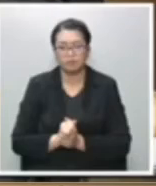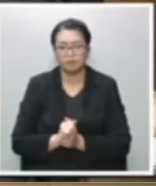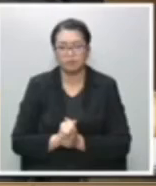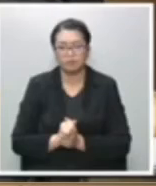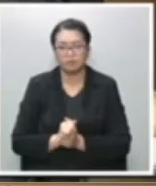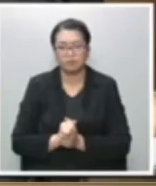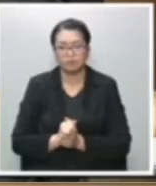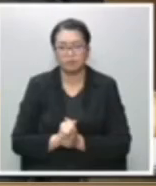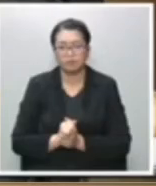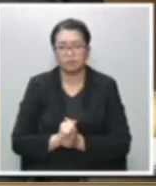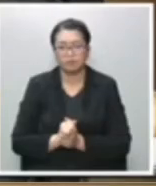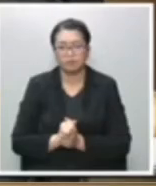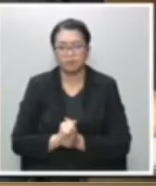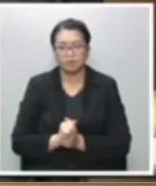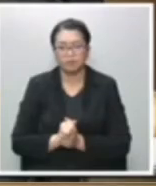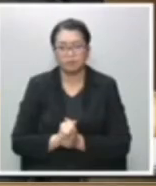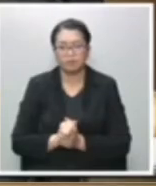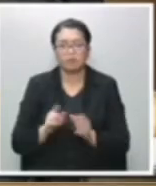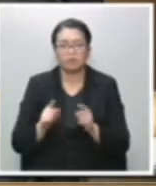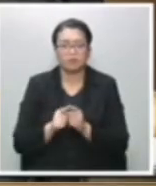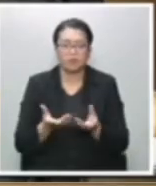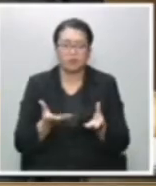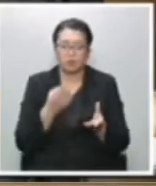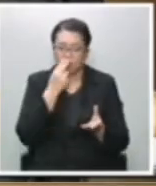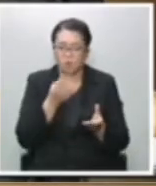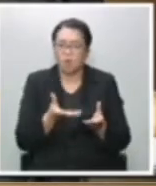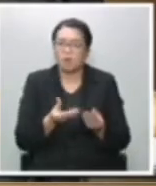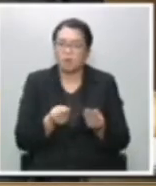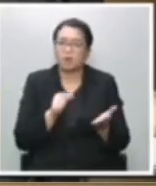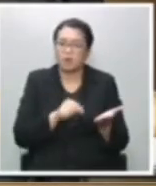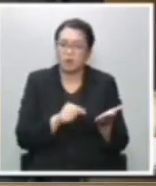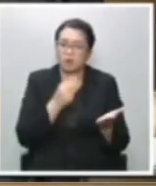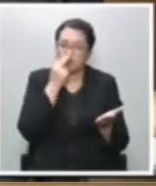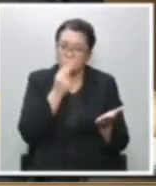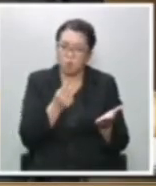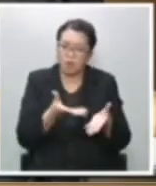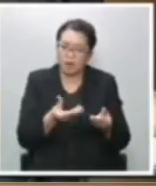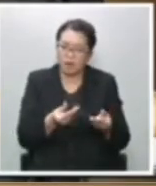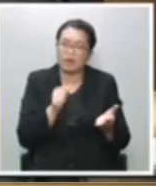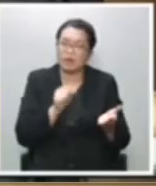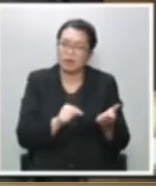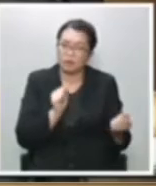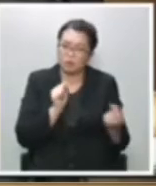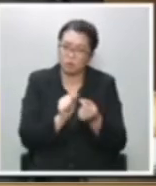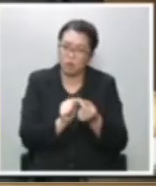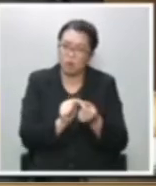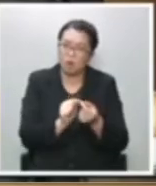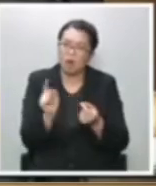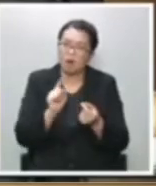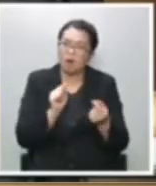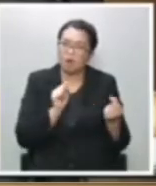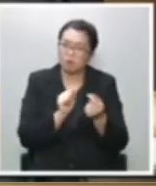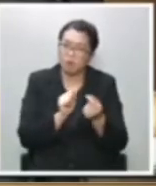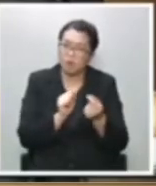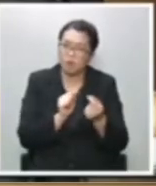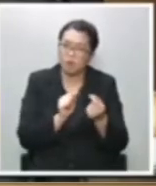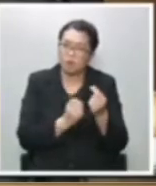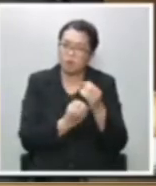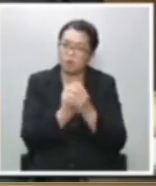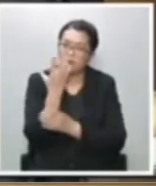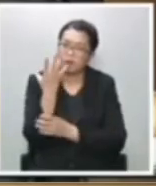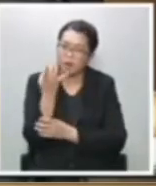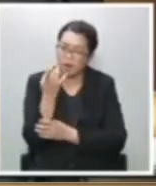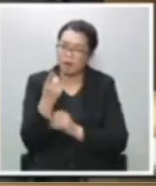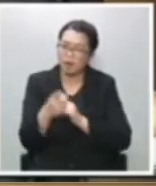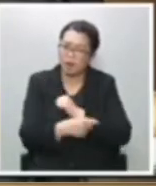โซนิ่งโดยให้เหมาะกับพื้นที่ว่าควรจะปลูกอะไรแล้วก็เหมาะสมกับด้านการตลาดเพื่อเป็นการที่จะดึงพี่น้องประชาช